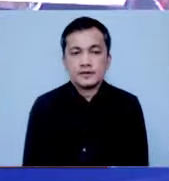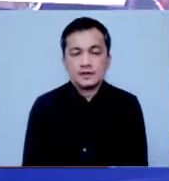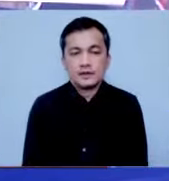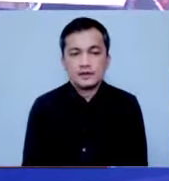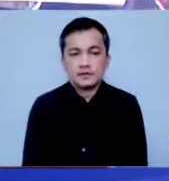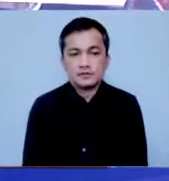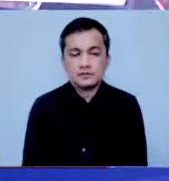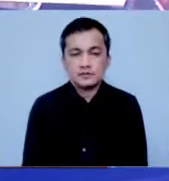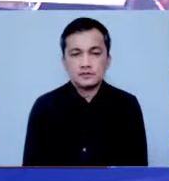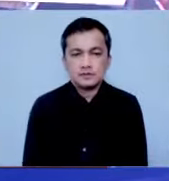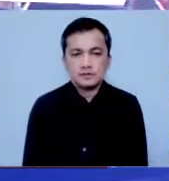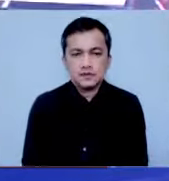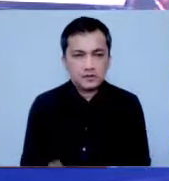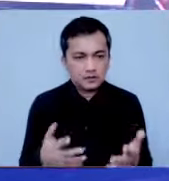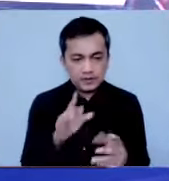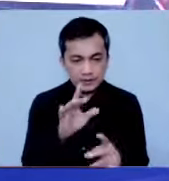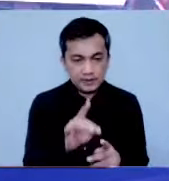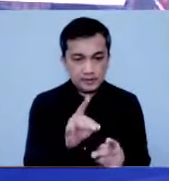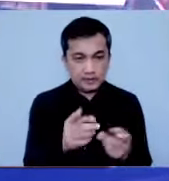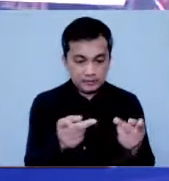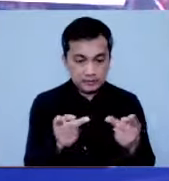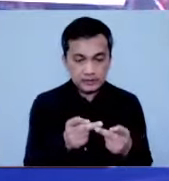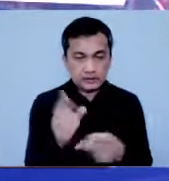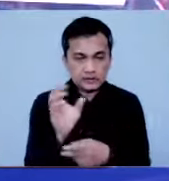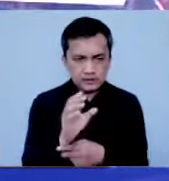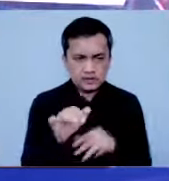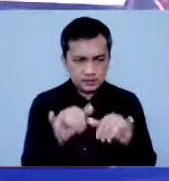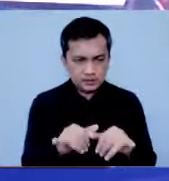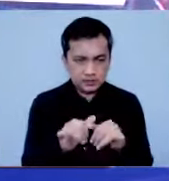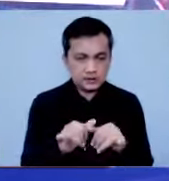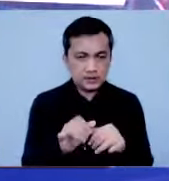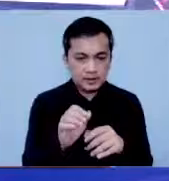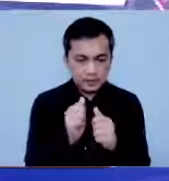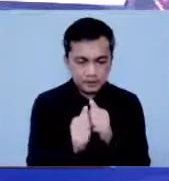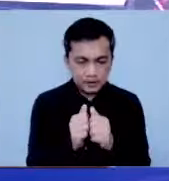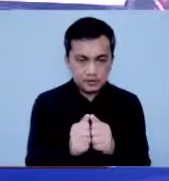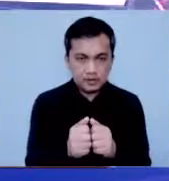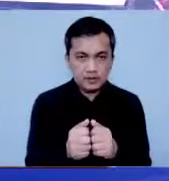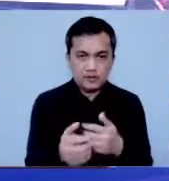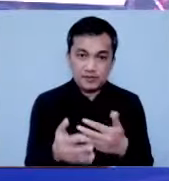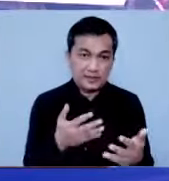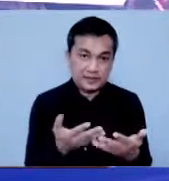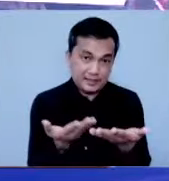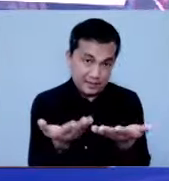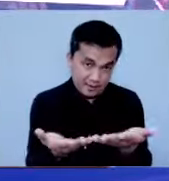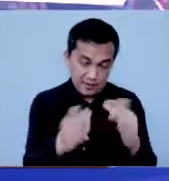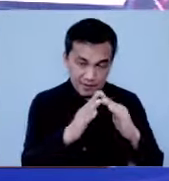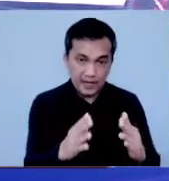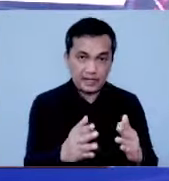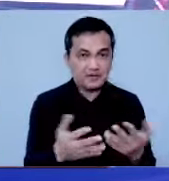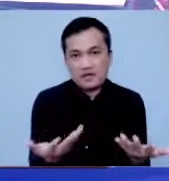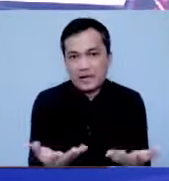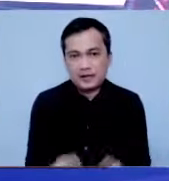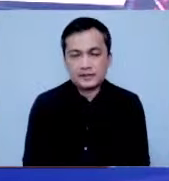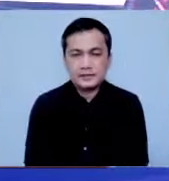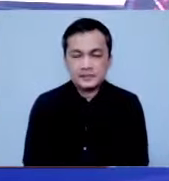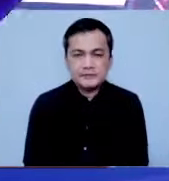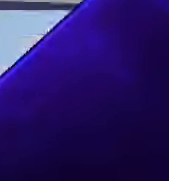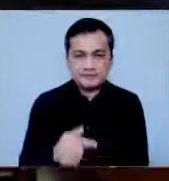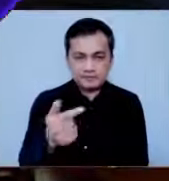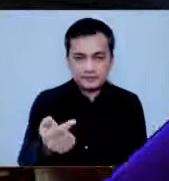Walang pinipiling lugar ang Pasko. Manatili ang tunay na diwa nito, may bahay ka man o wala. Narito ang Frontline Special Report ni Shyla